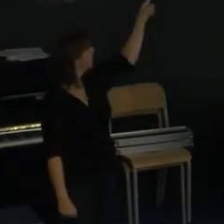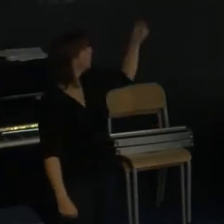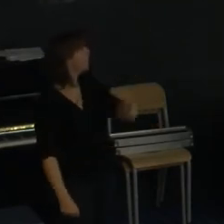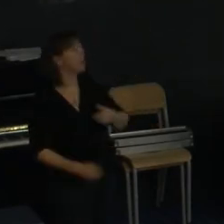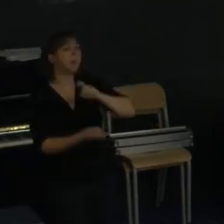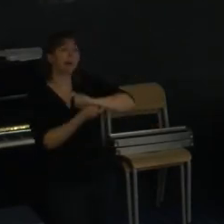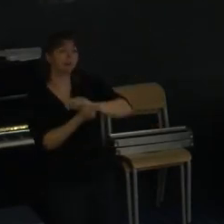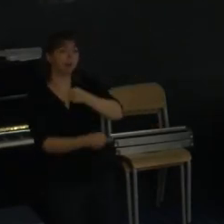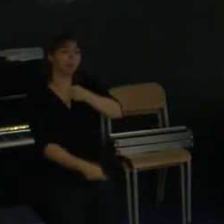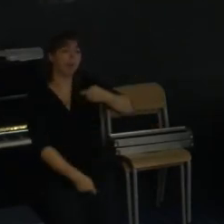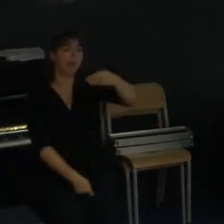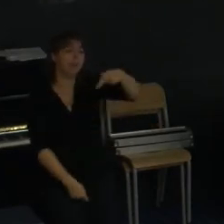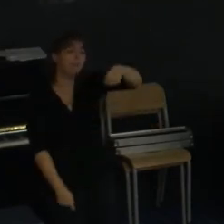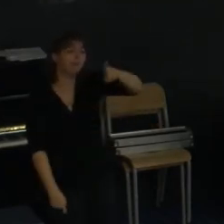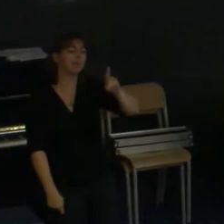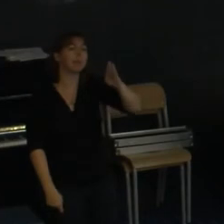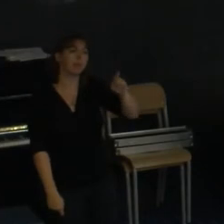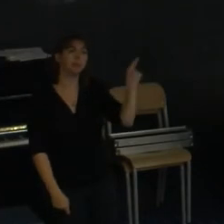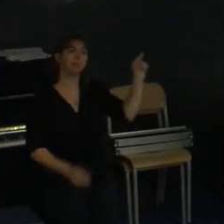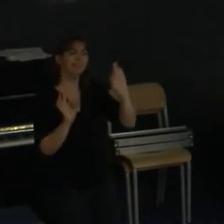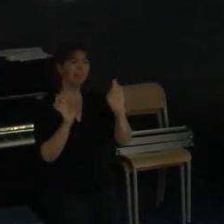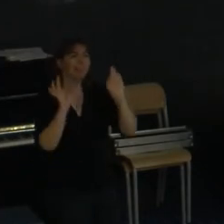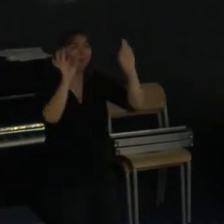dessus. La première chose qui va se passer quand je vais lancer